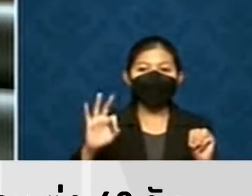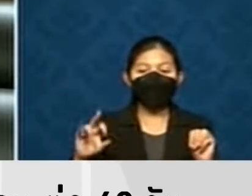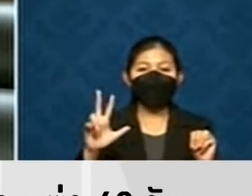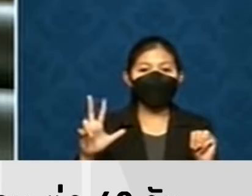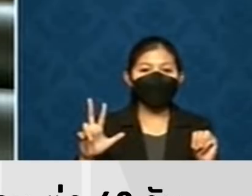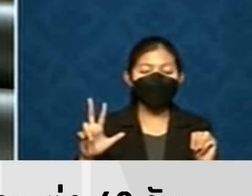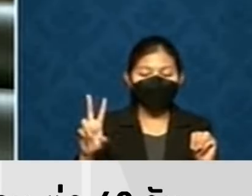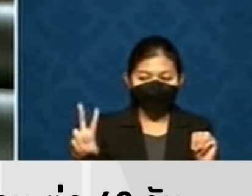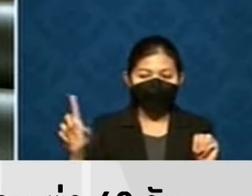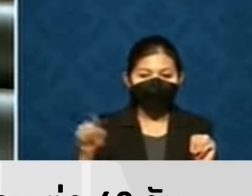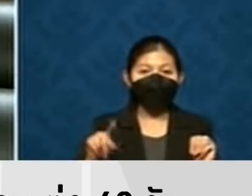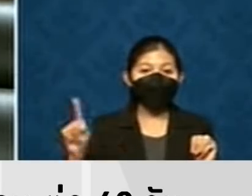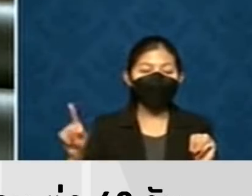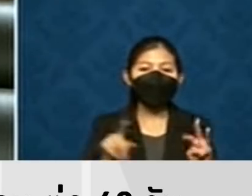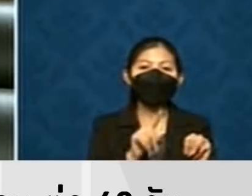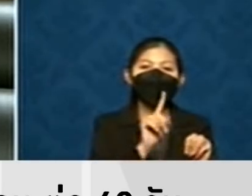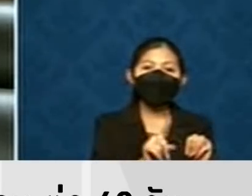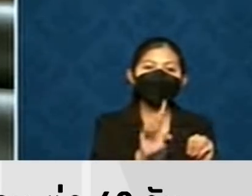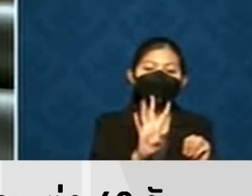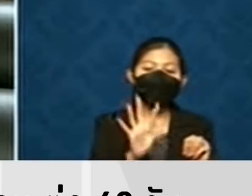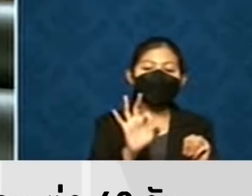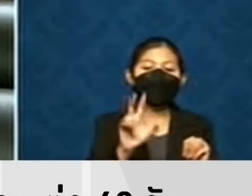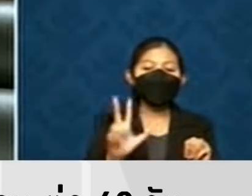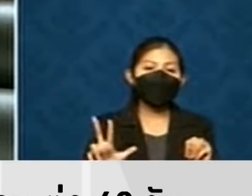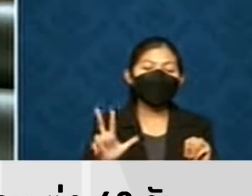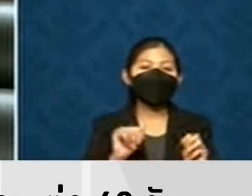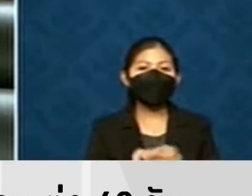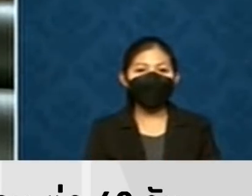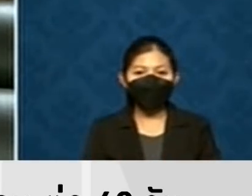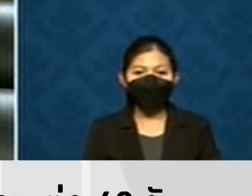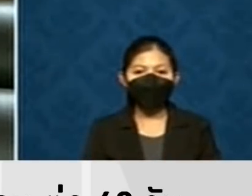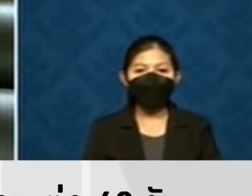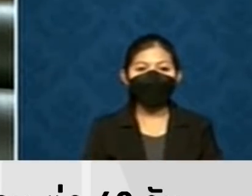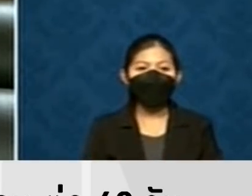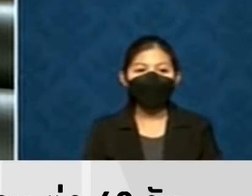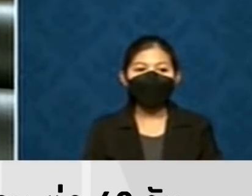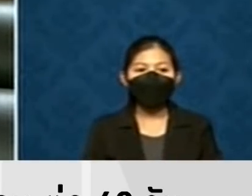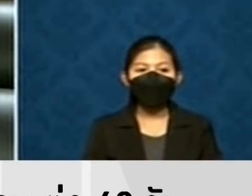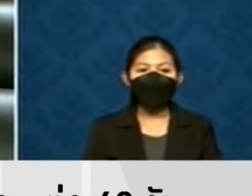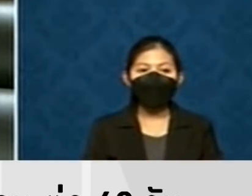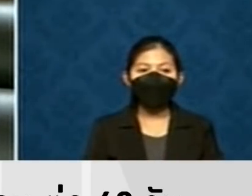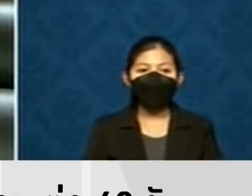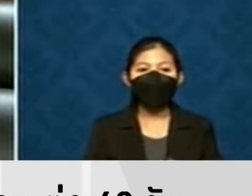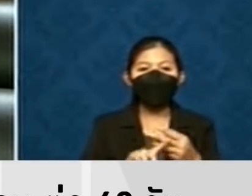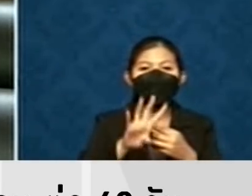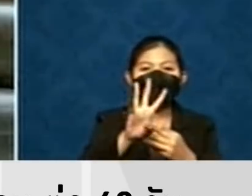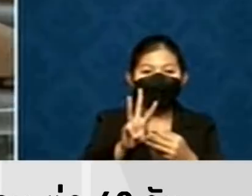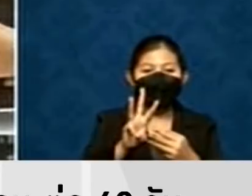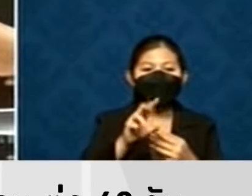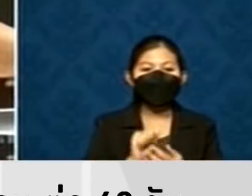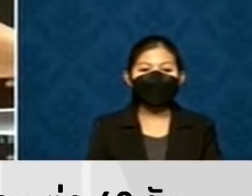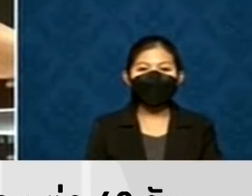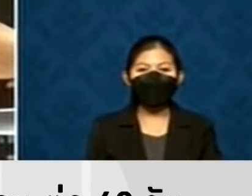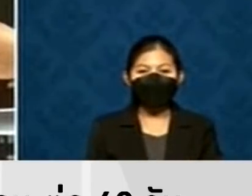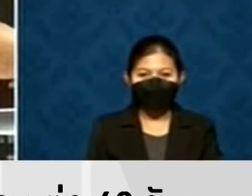รัพย์สินระหว่างคู่สมรสเรื่องสิทธิ์และหน้าที่ของคู่สมรสที่ชอบด้วยกฎหมายสามารถจัดการทรัพย์สินและหนี้สินร่วมกัน6เรื่องการสิ้